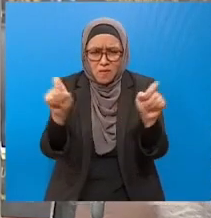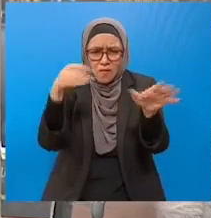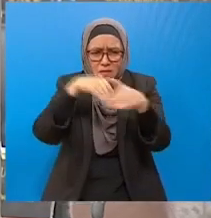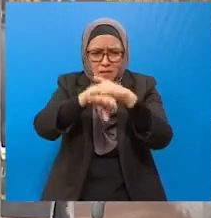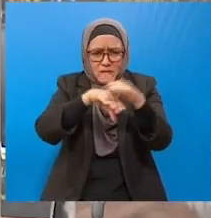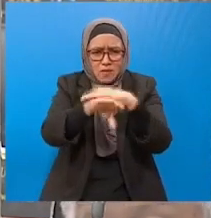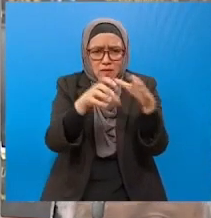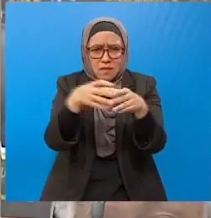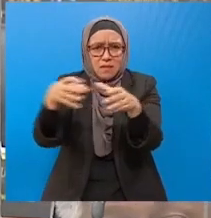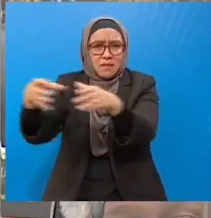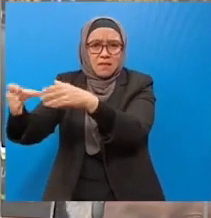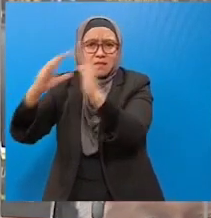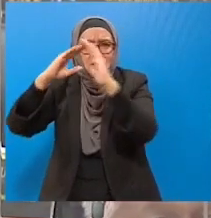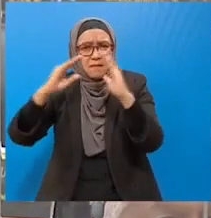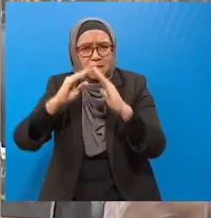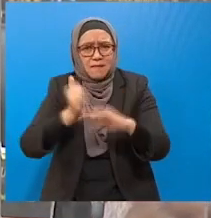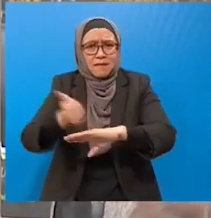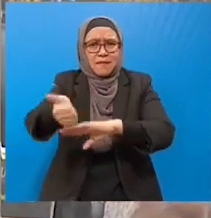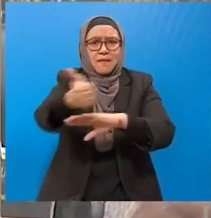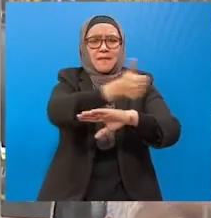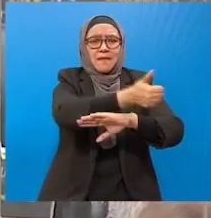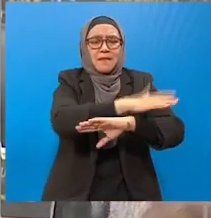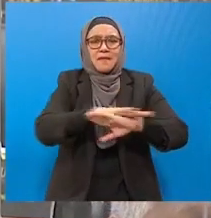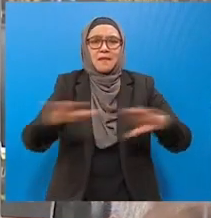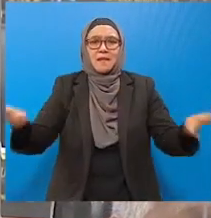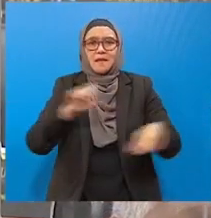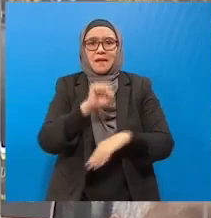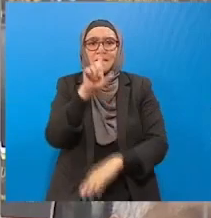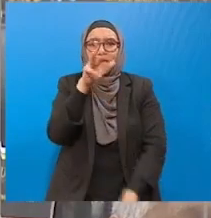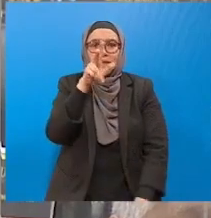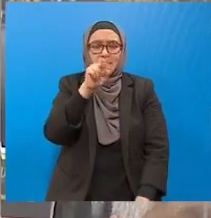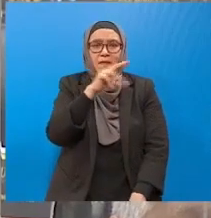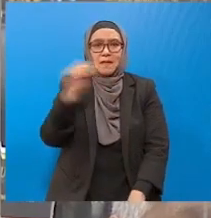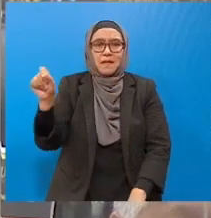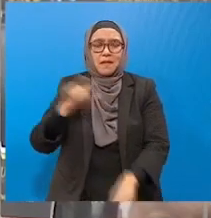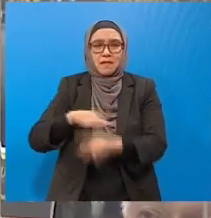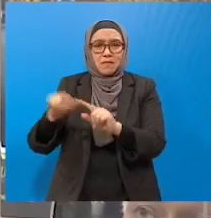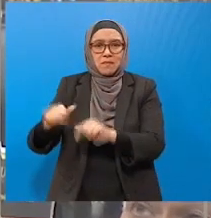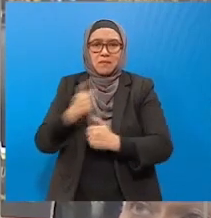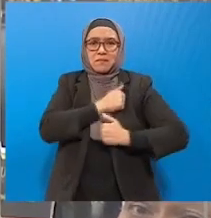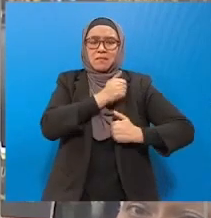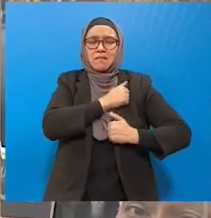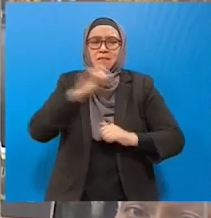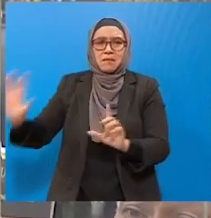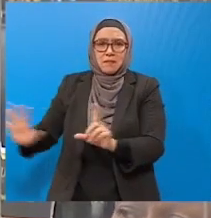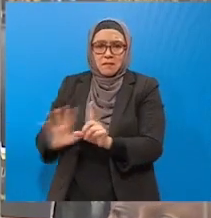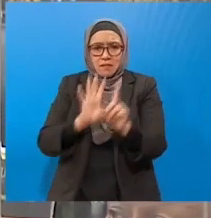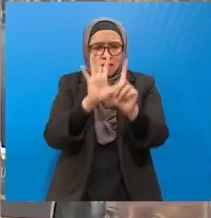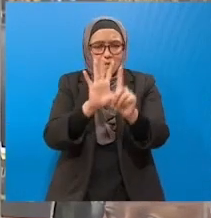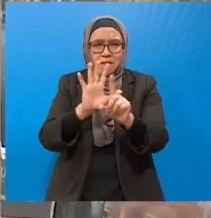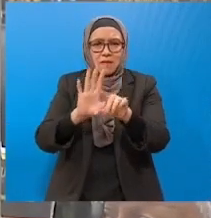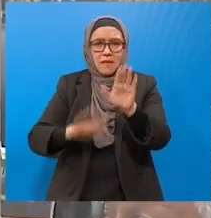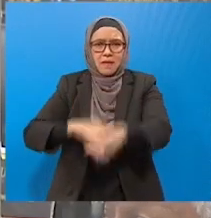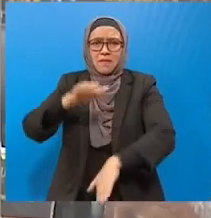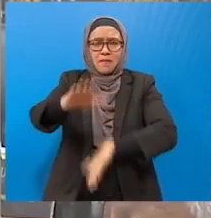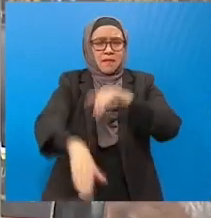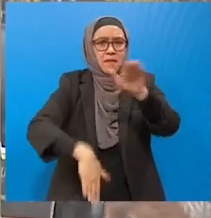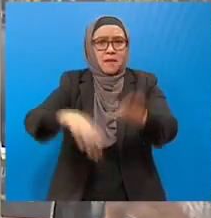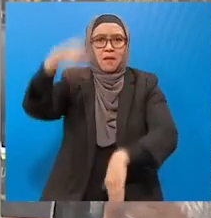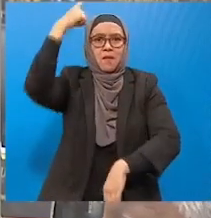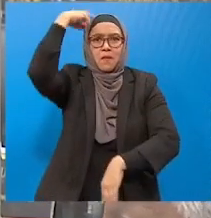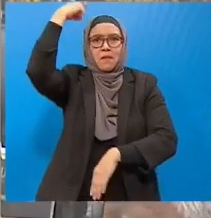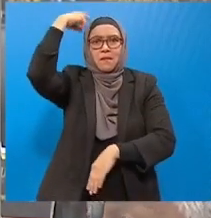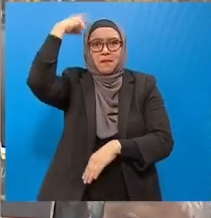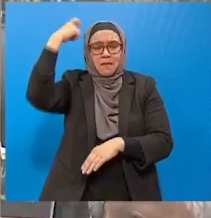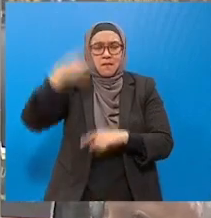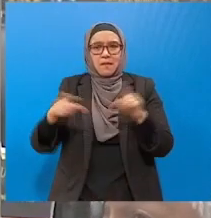Sulaiman dan tentaranya meja serta membinasakan kamu sedang mereka tidak menyadari Maka Tersenyumlah Nabi Sulaiman mendengar kata-kata semu itu